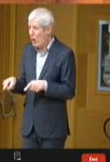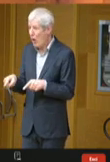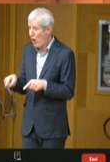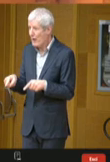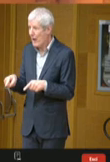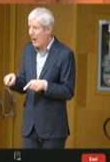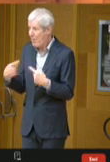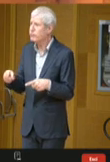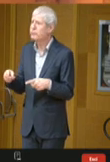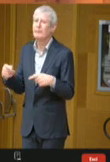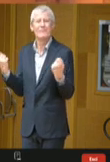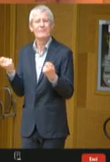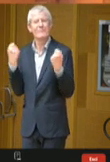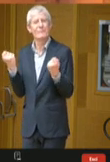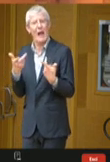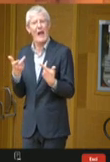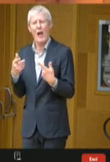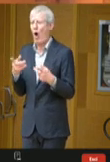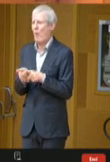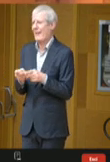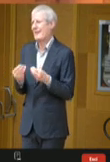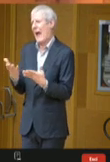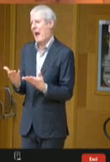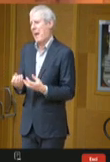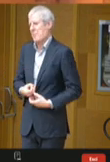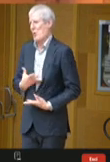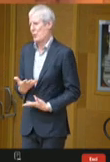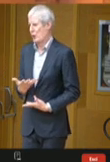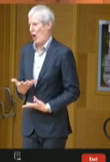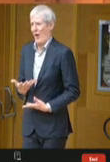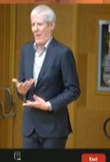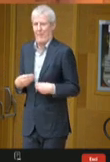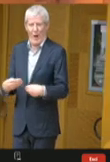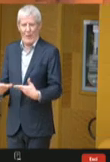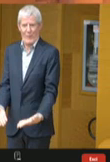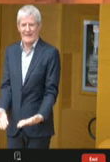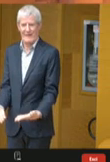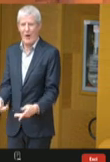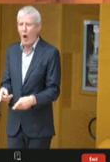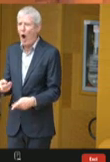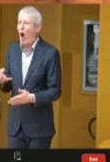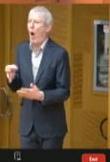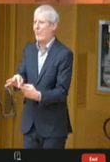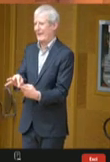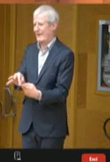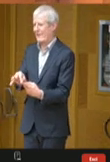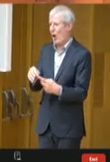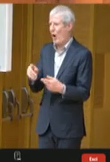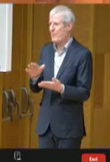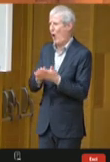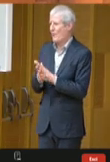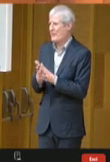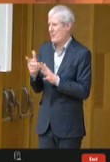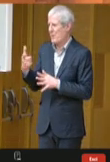questa celebrazione è lo spunto che oggi ci porta qui, è lo scopo di questa convenzione, che è